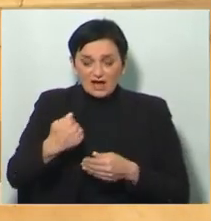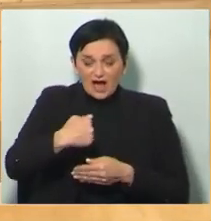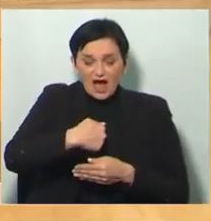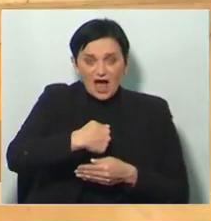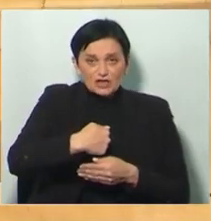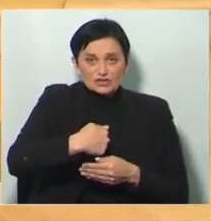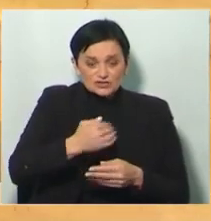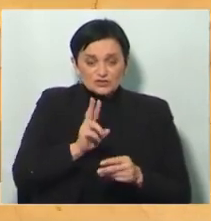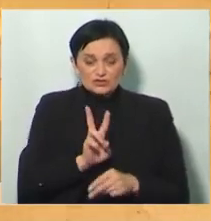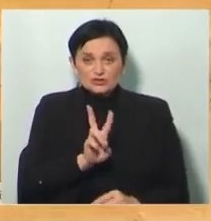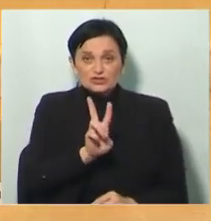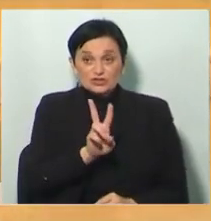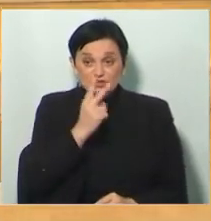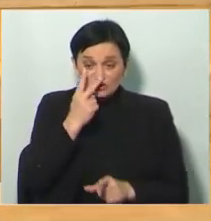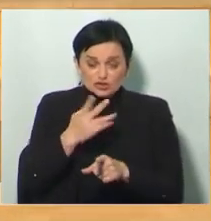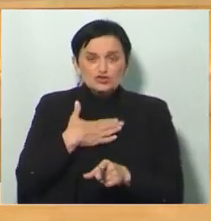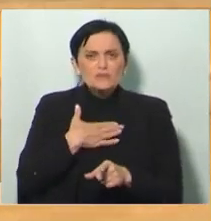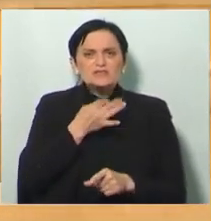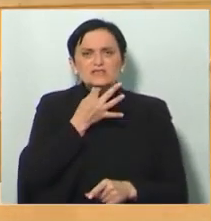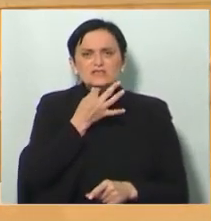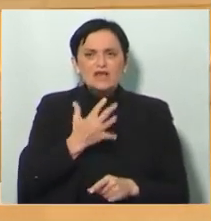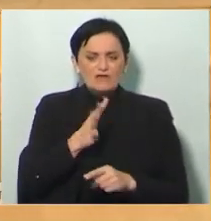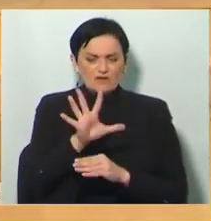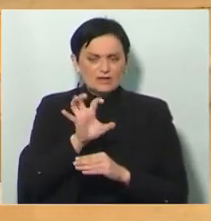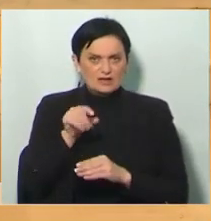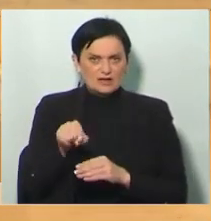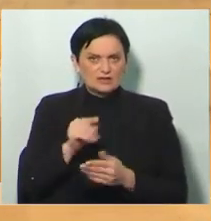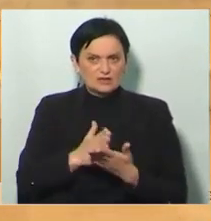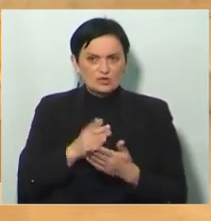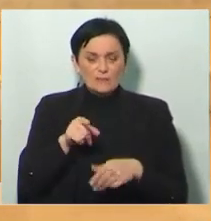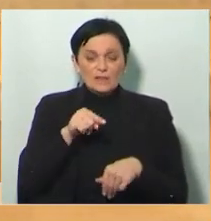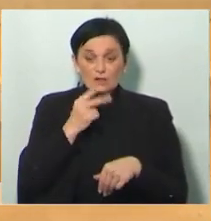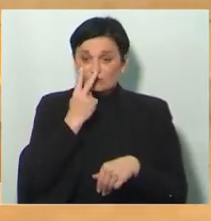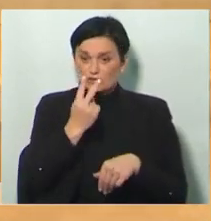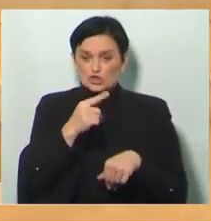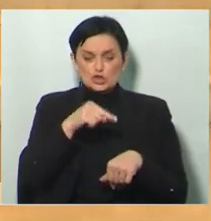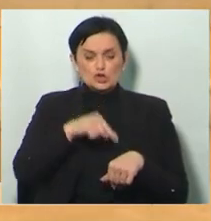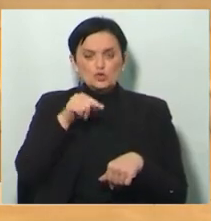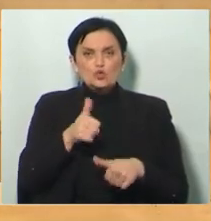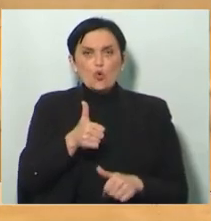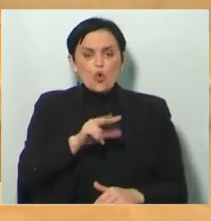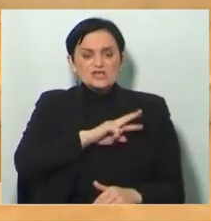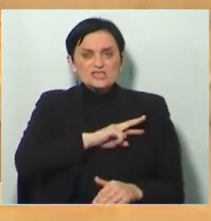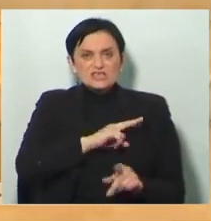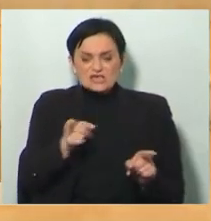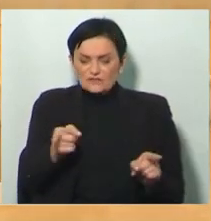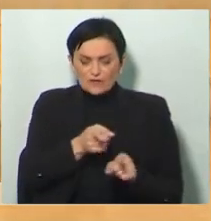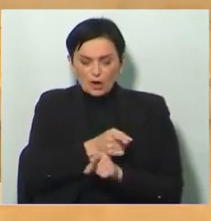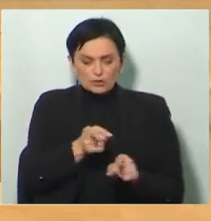ეს კადრია, ჩემთვის ყველაზე საყვარელი ეს კადრია და ზუსტად იგრძნობა ამ კადრით, როგორი სიყვარულია მათ შორის